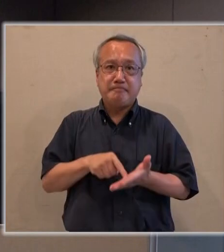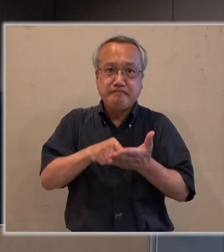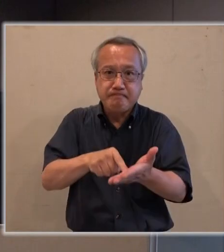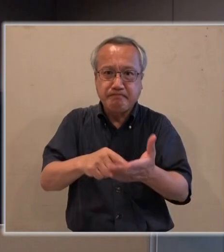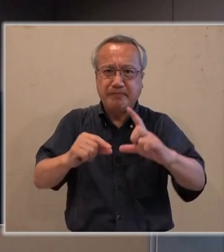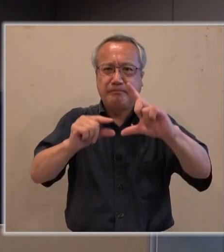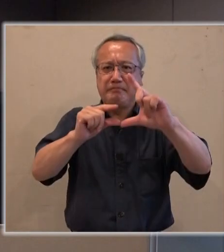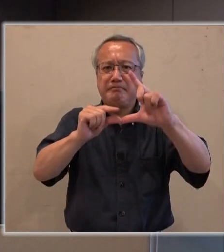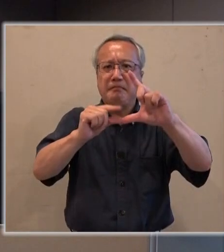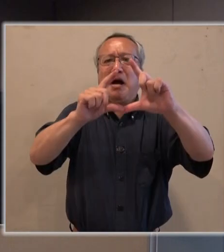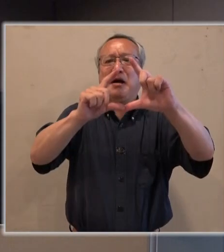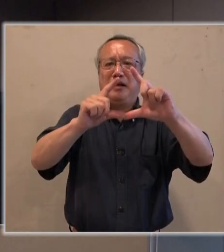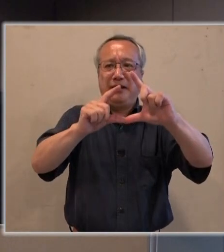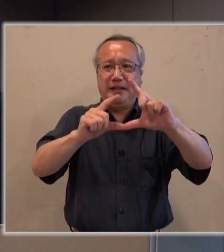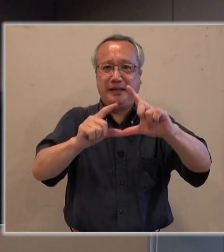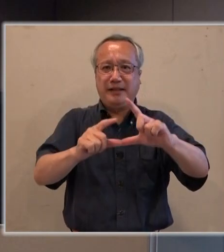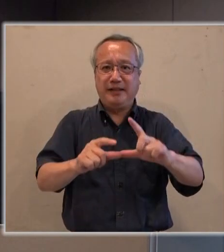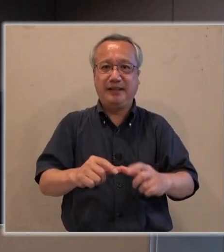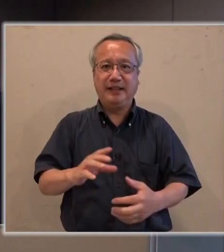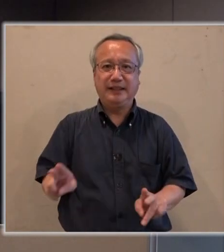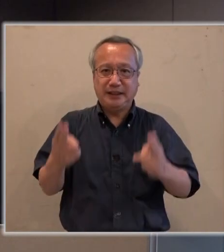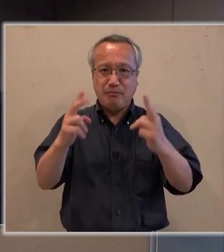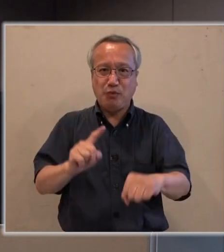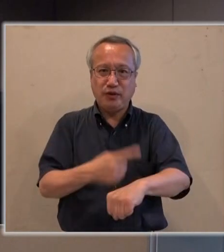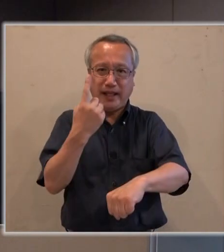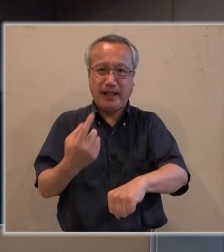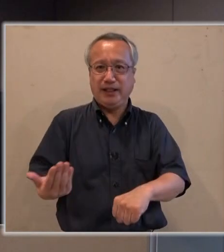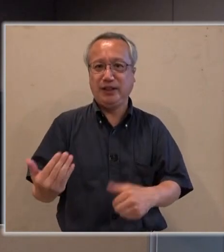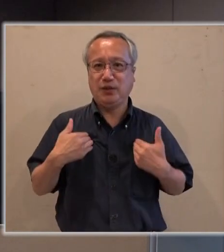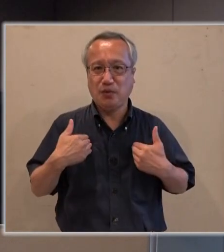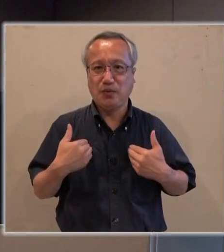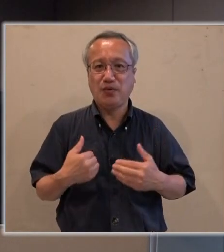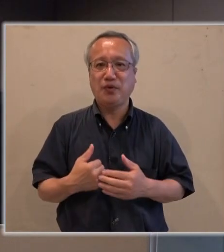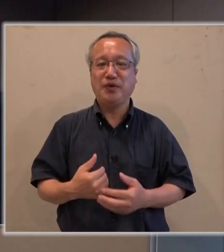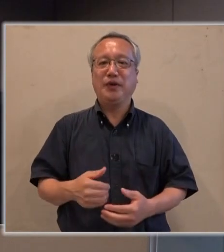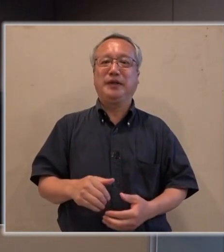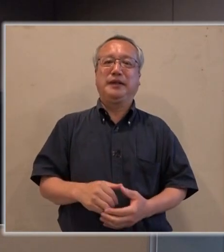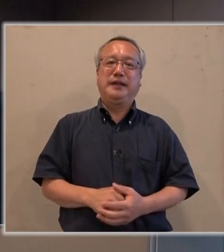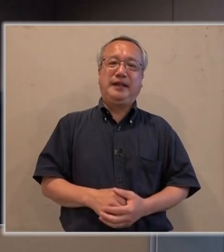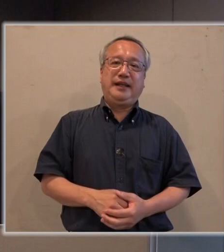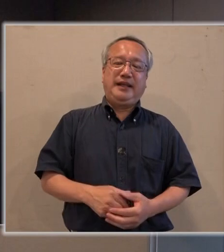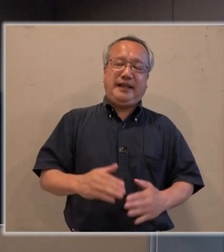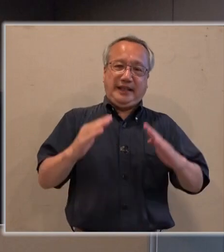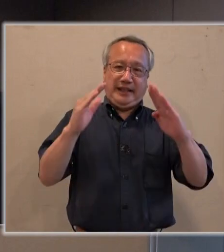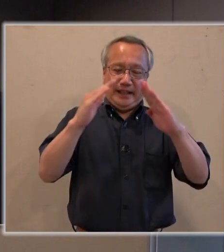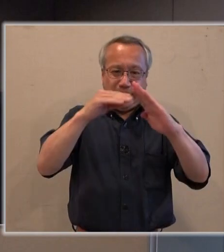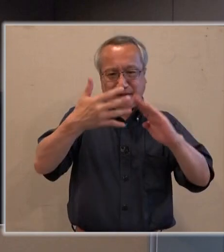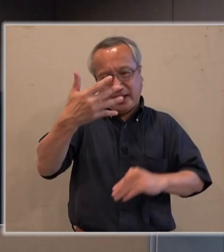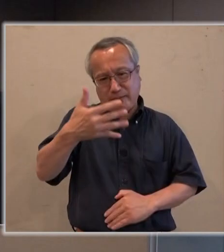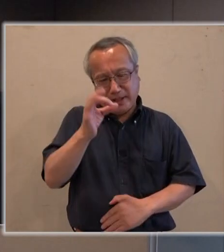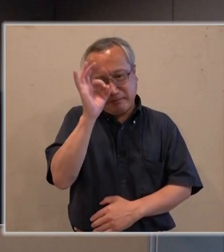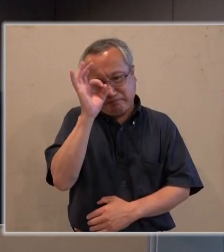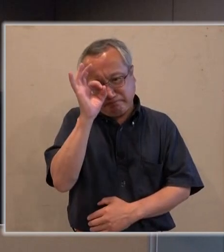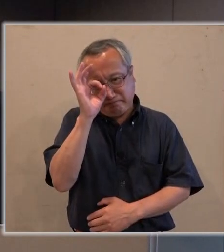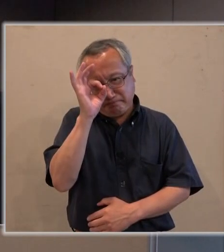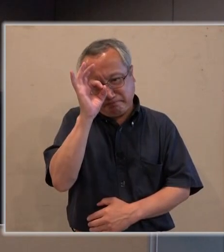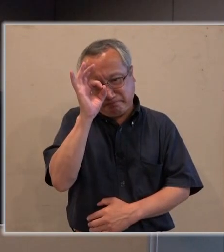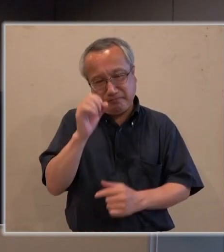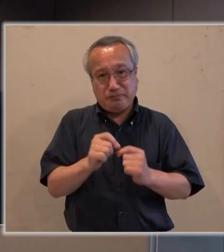門性がなければ応募もできないものでした。しかしずっと家のテレビからその様子を見てい